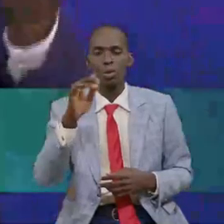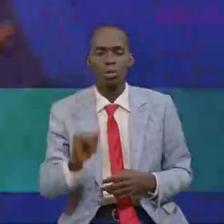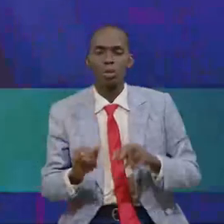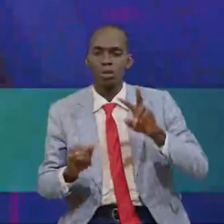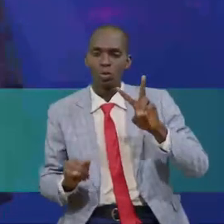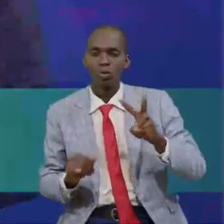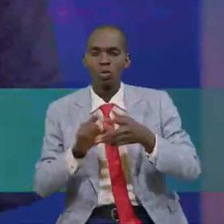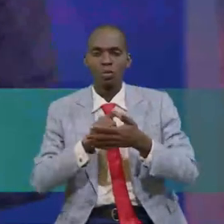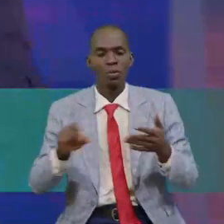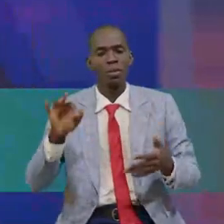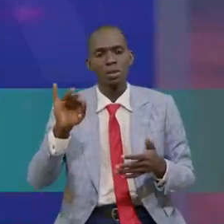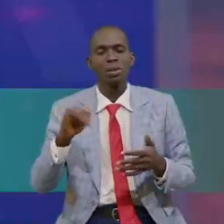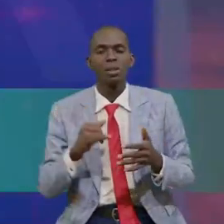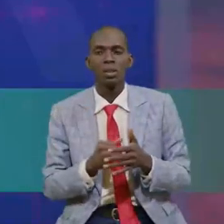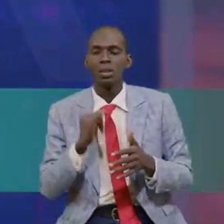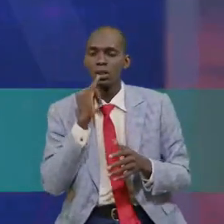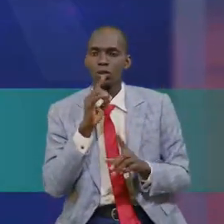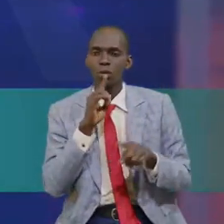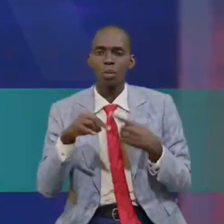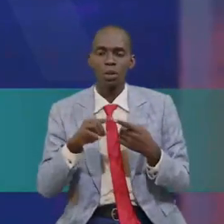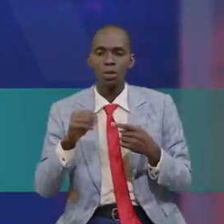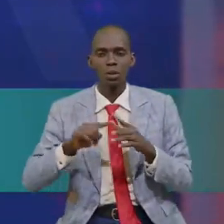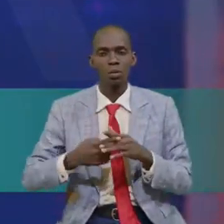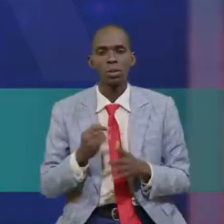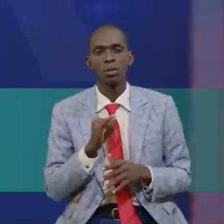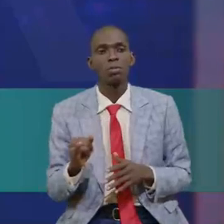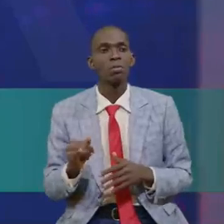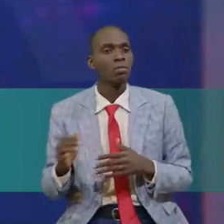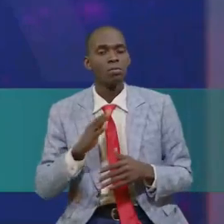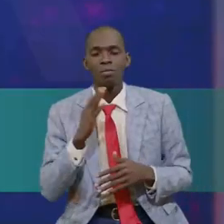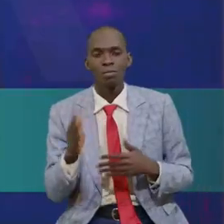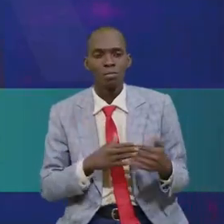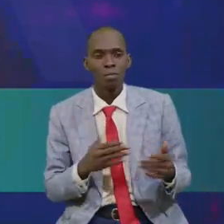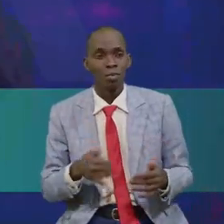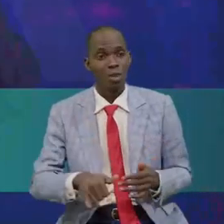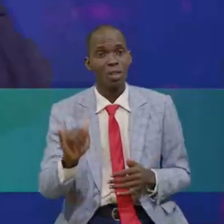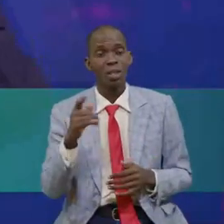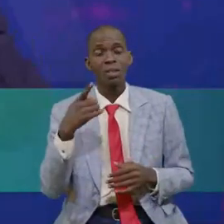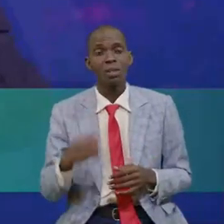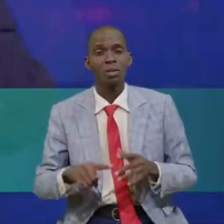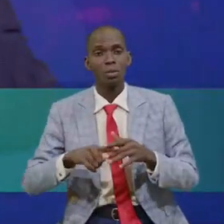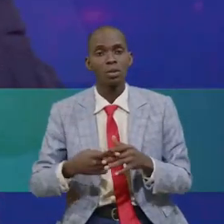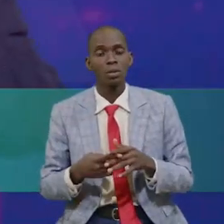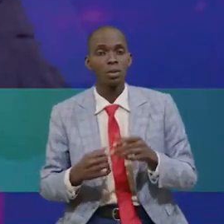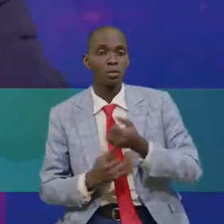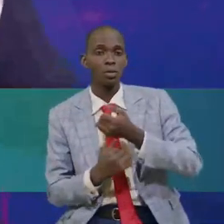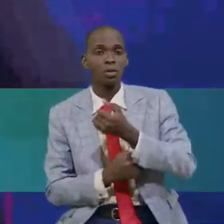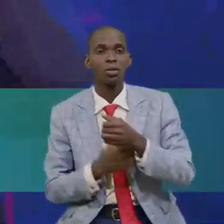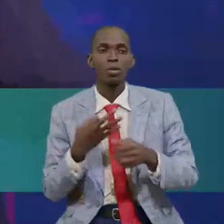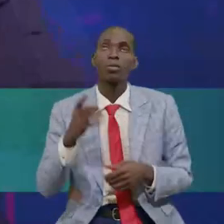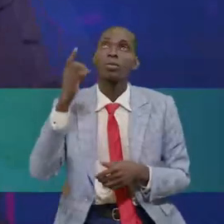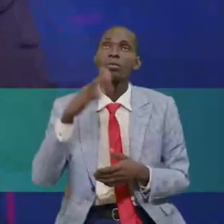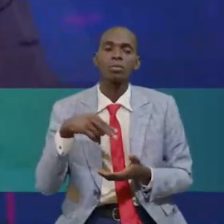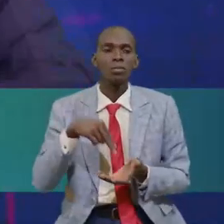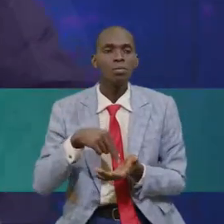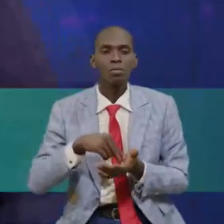2 Timothée, le fondement, la fondation. Néanmoins, le solide fondement de Dieu reste debout avec nos bâtissants